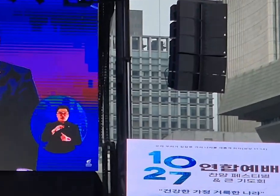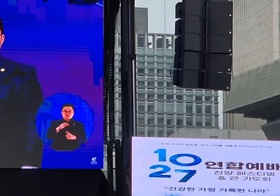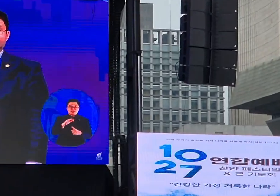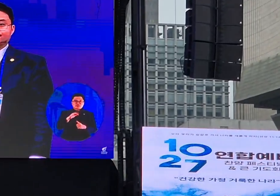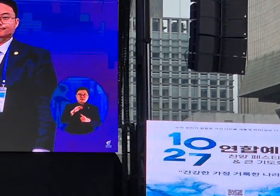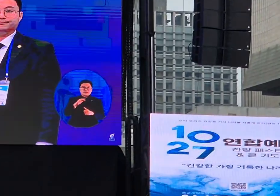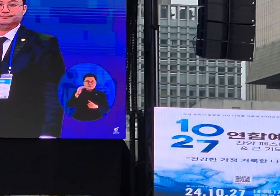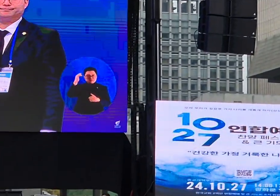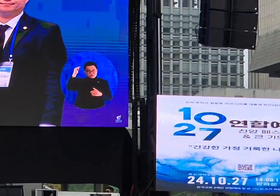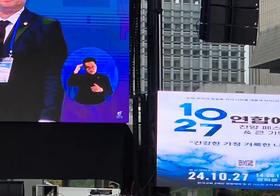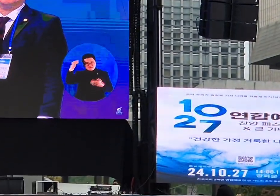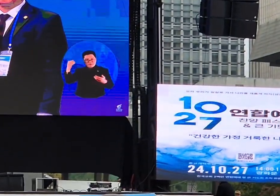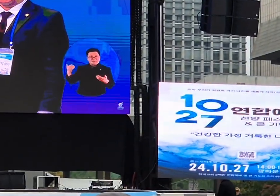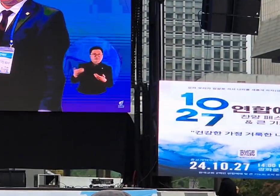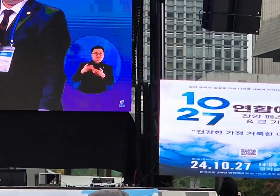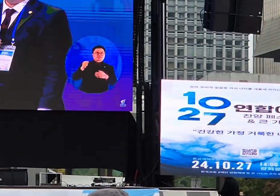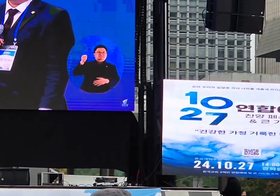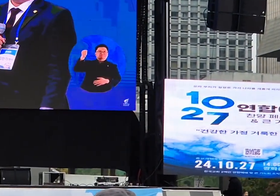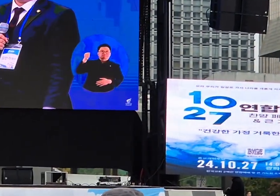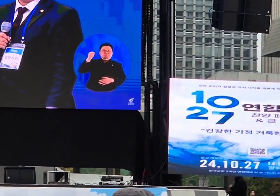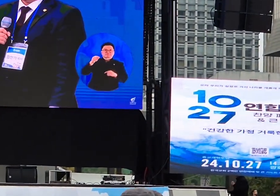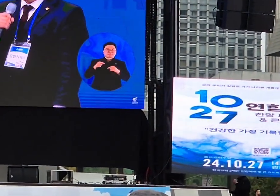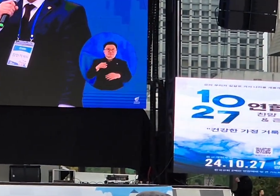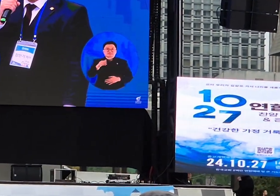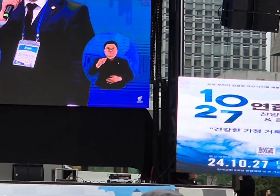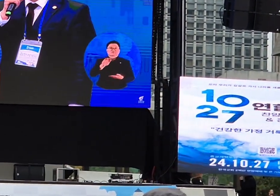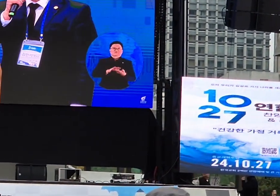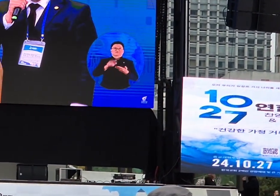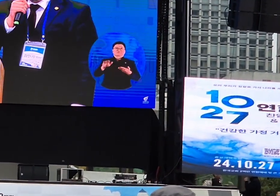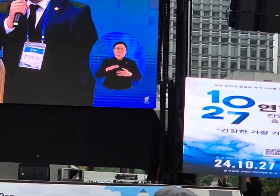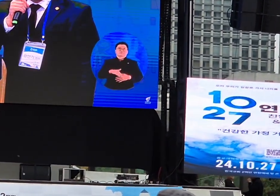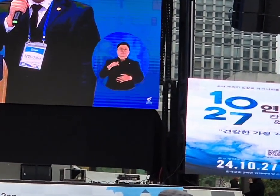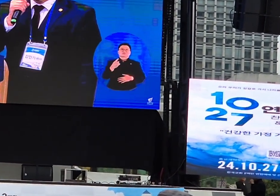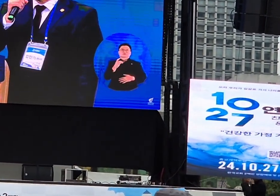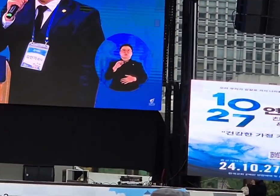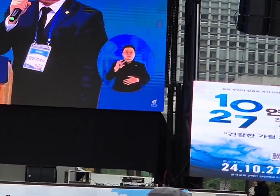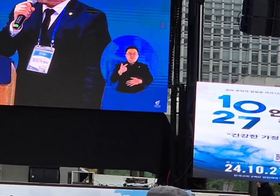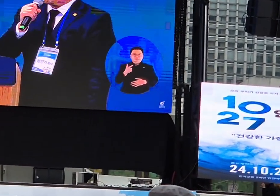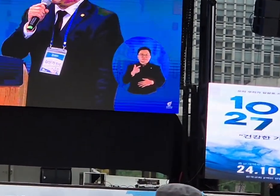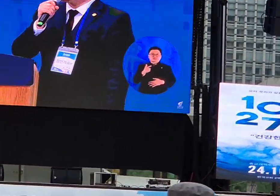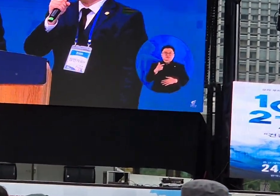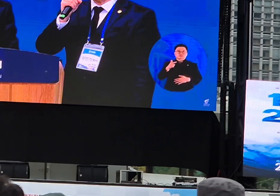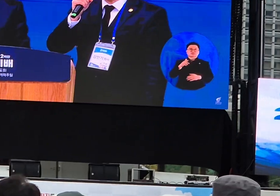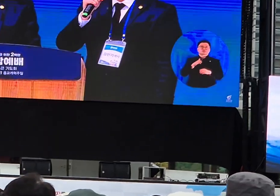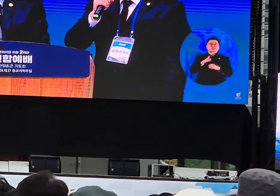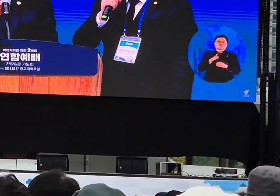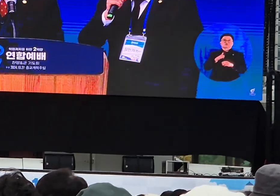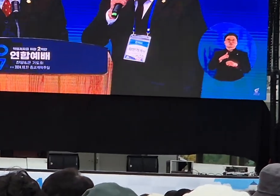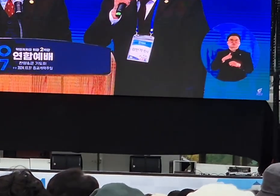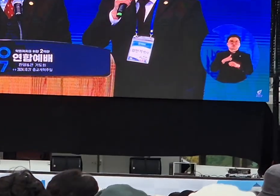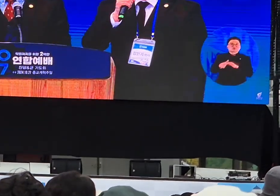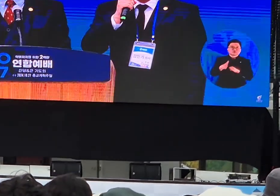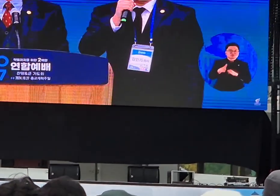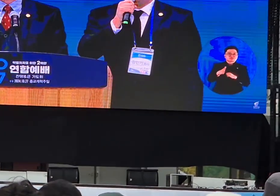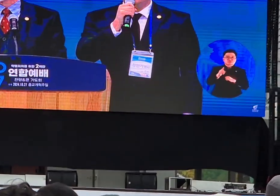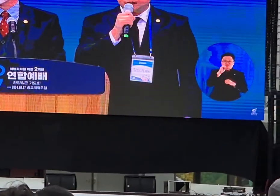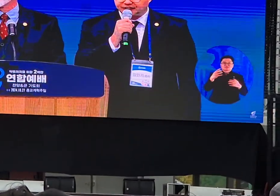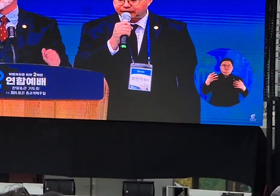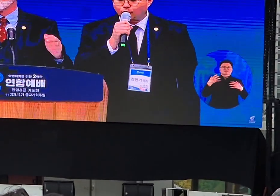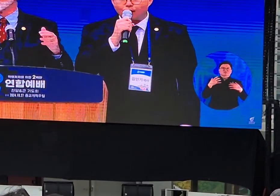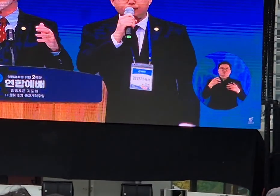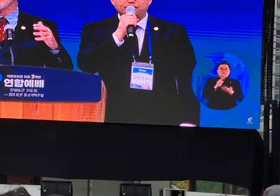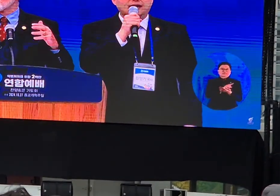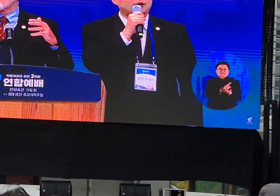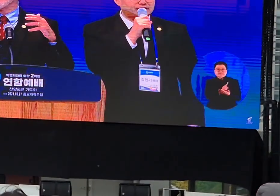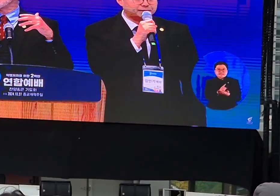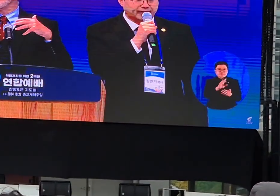intimidating believers with tanks and brutal arrests. 공산주의 정부는 탱크와 폭력적인 체포로 그리스도인들을 위협하며 그